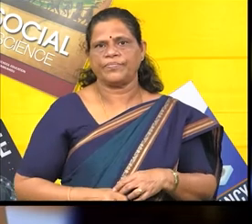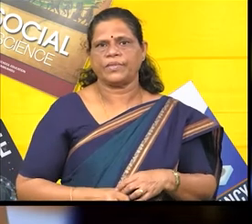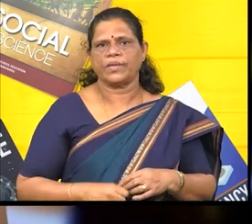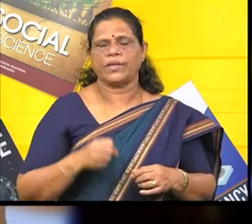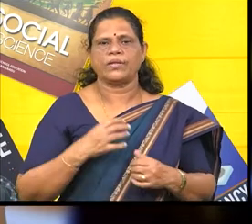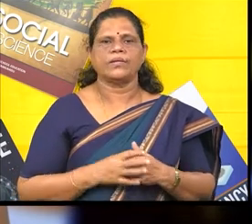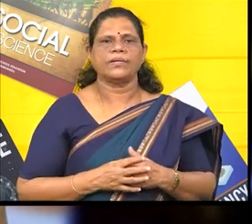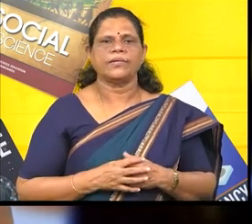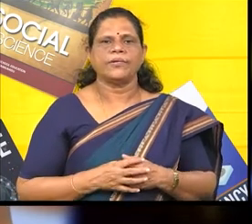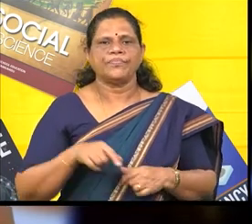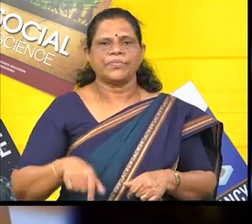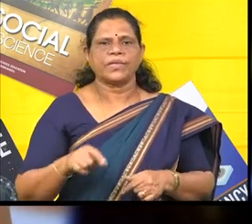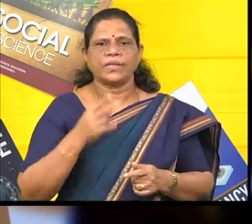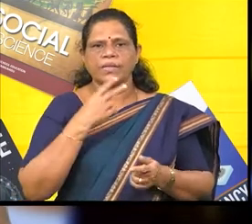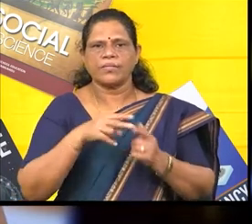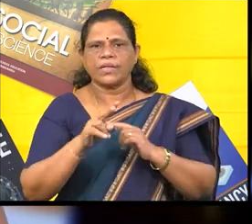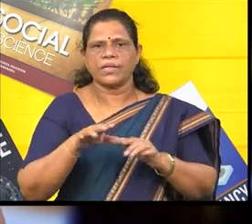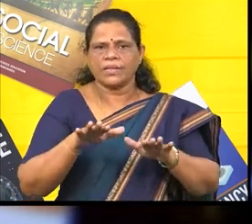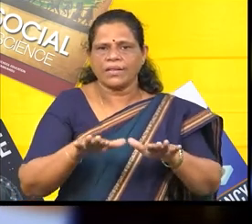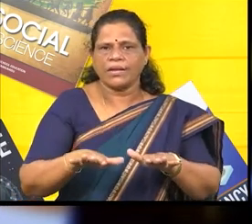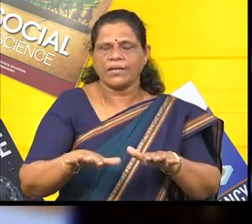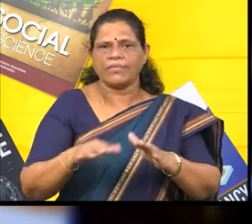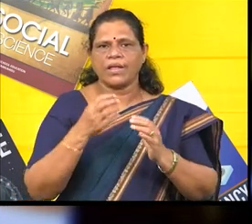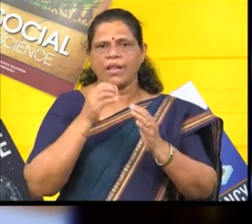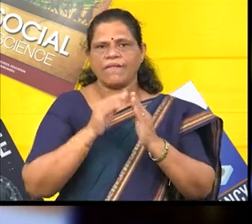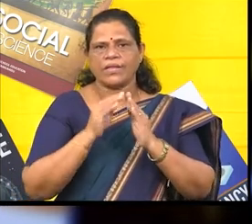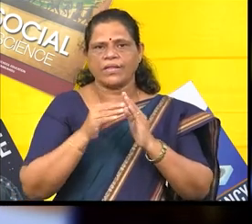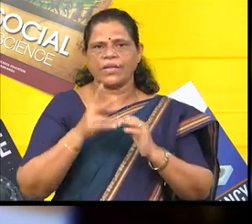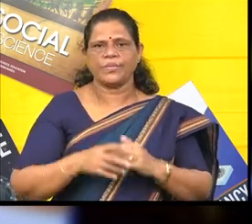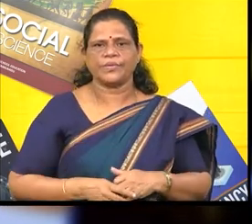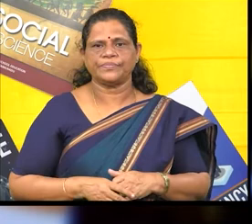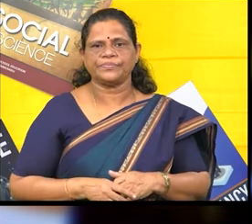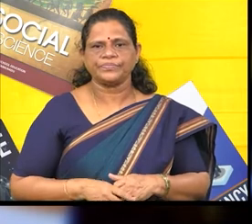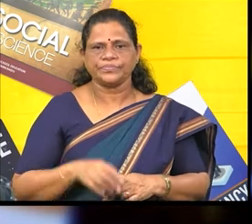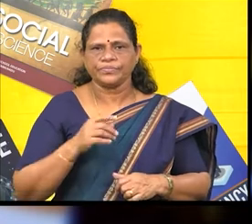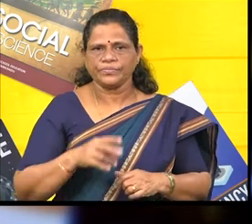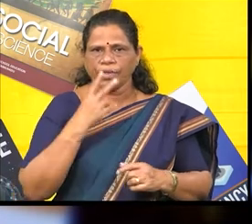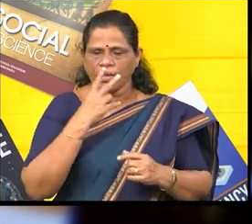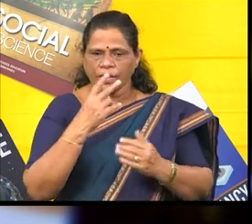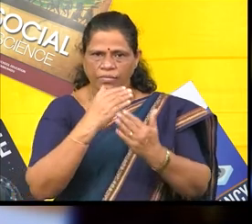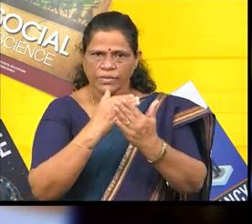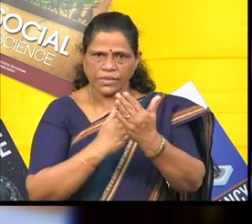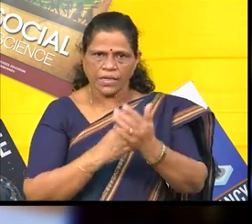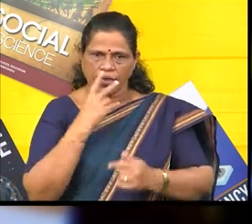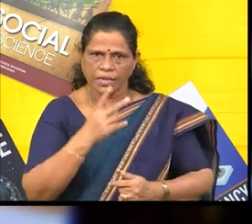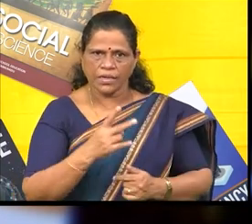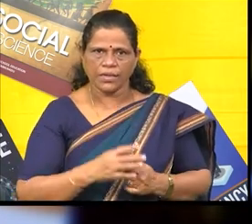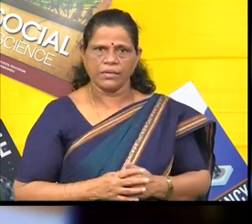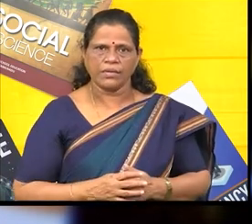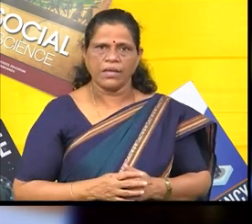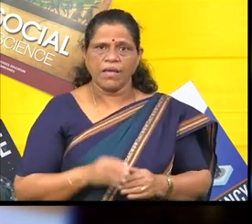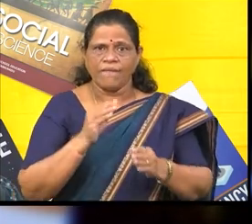யார் செய்தார்கள்ங்கிறது கண்டுபிடிப்பாங்க. இதை தான் நம்ம தடயவியல் வேதியியல்னு சொல்லுவோம். இதில் விசாரணைகளில், இந்த குற்றவியல்